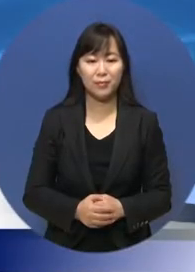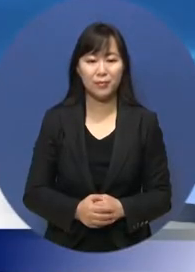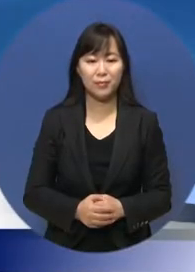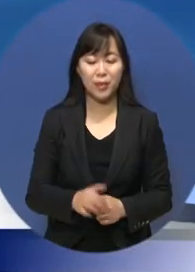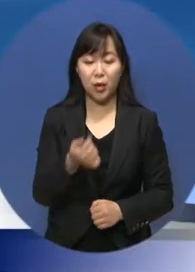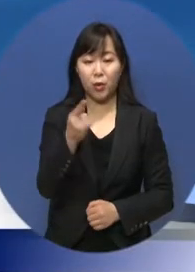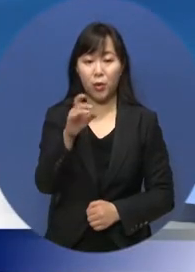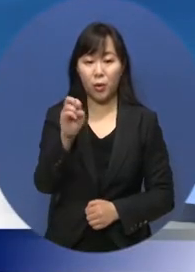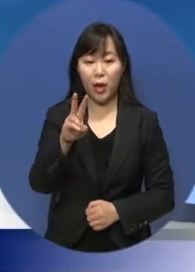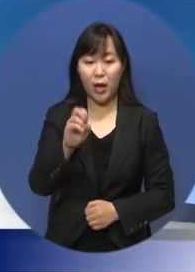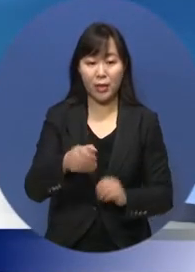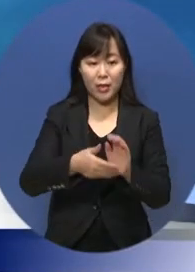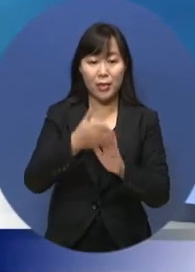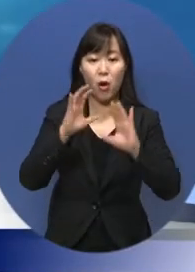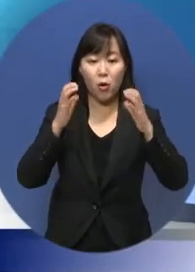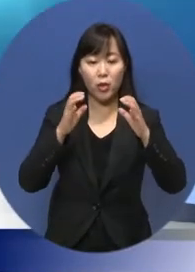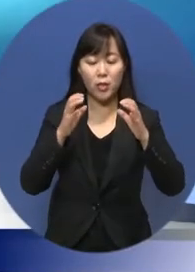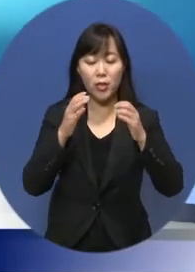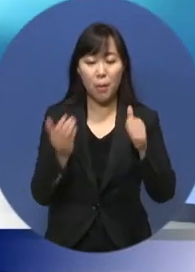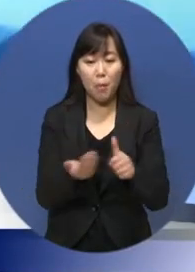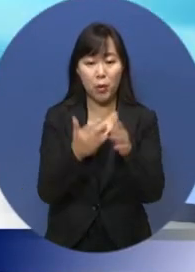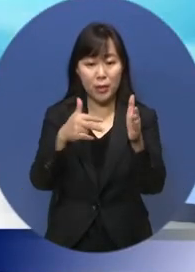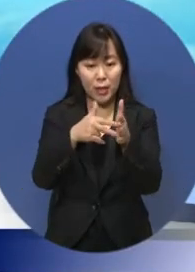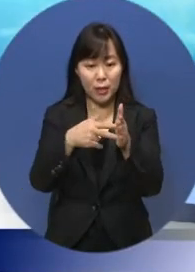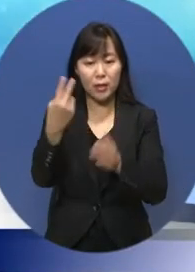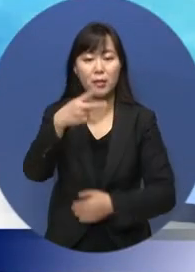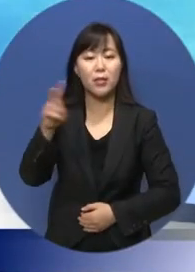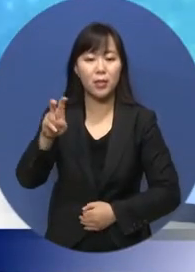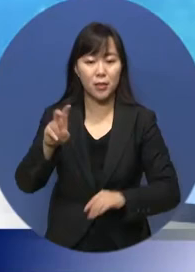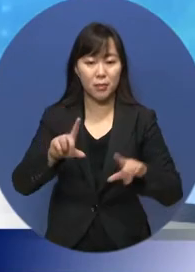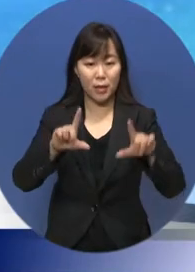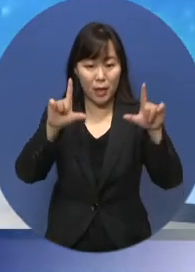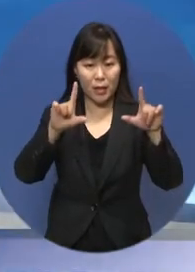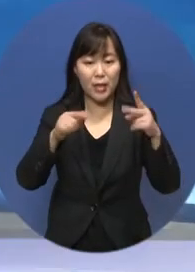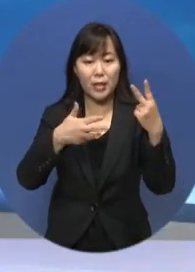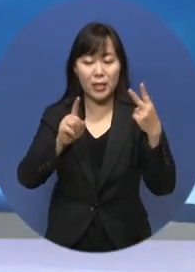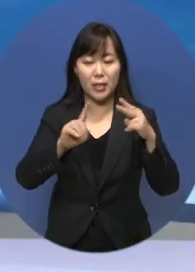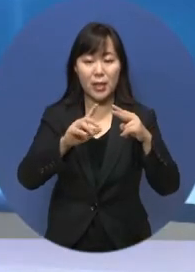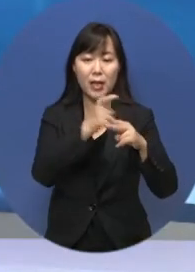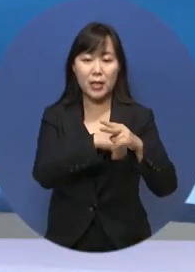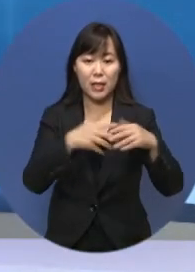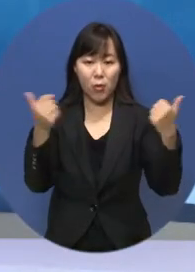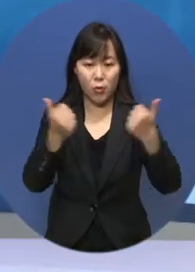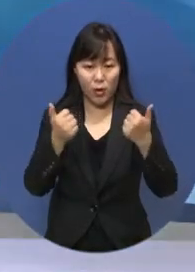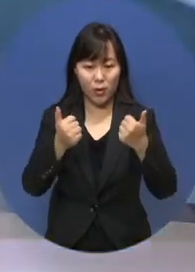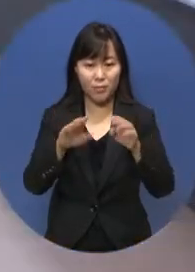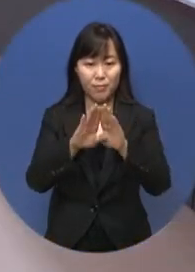광양시 어린이보육재단이 2020년도 2차 이사회를 열었습니다.